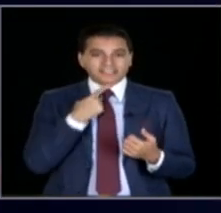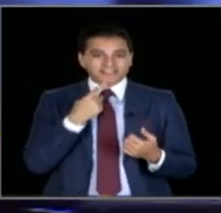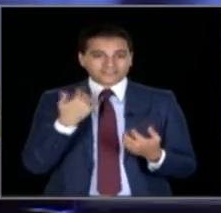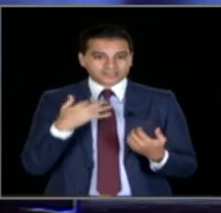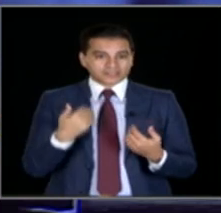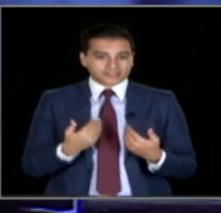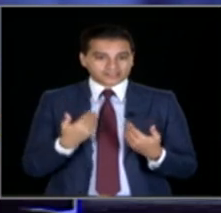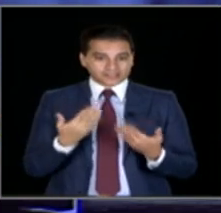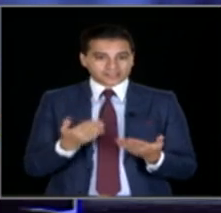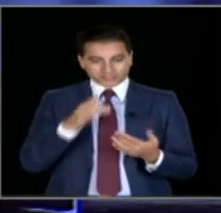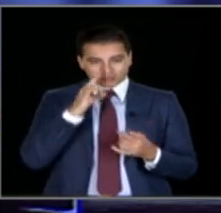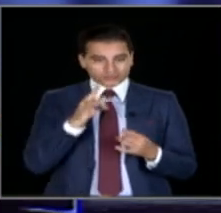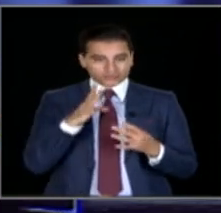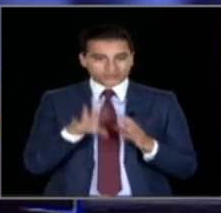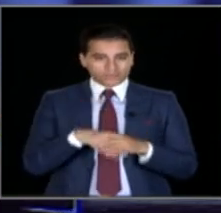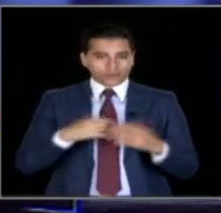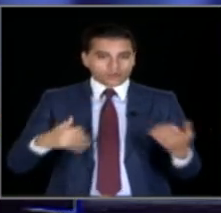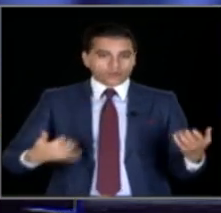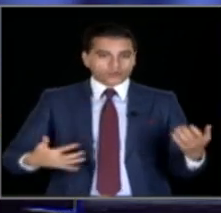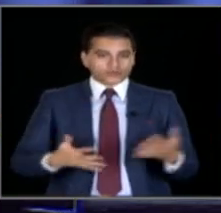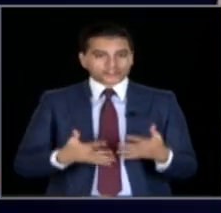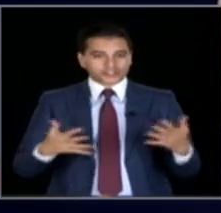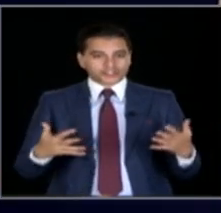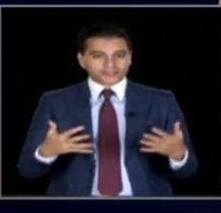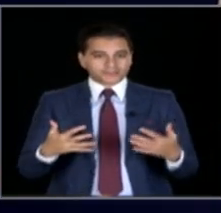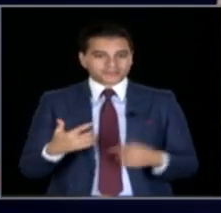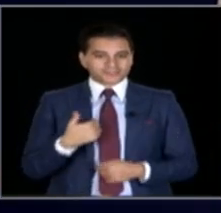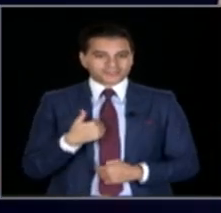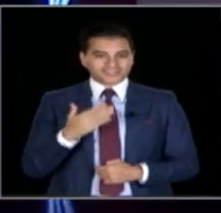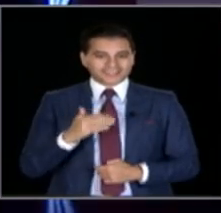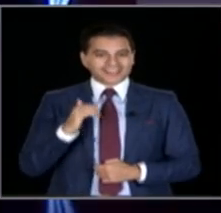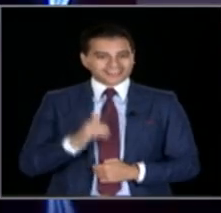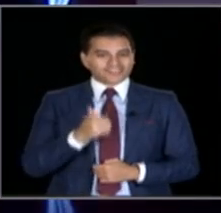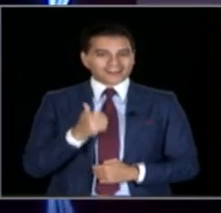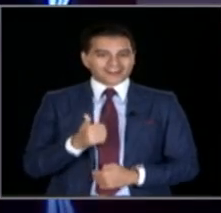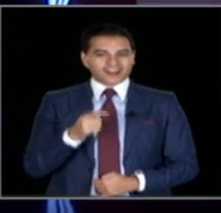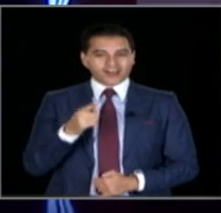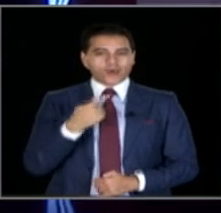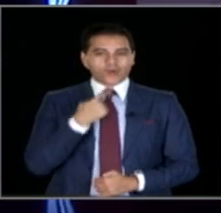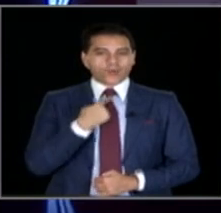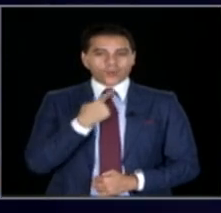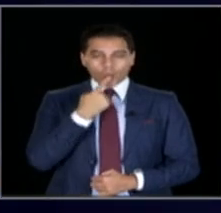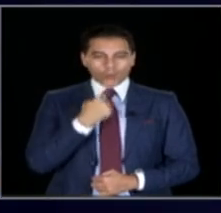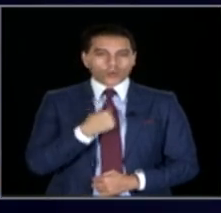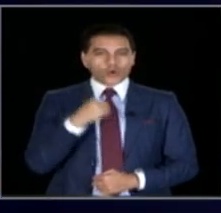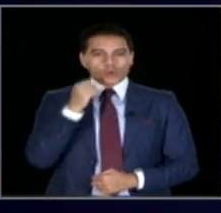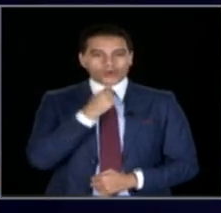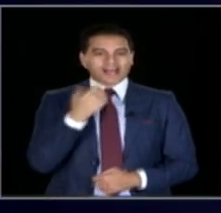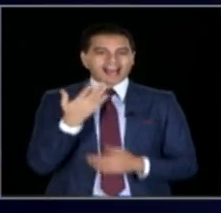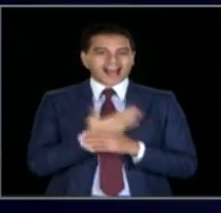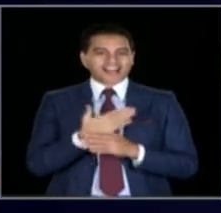اورج. بس يكون اورج كبير بقى اكبر من اللي عندي. ماشي اتفقنا. اختار لي اغنيه